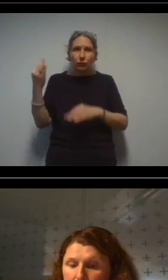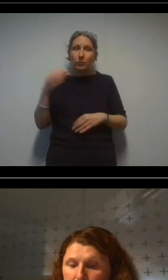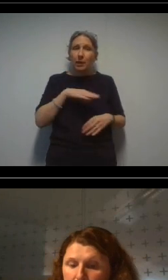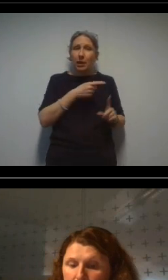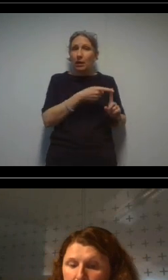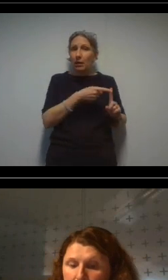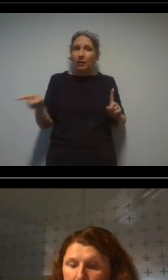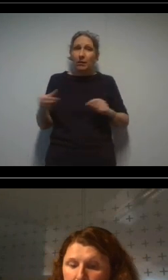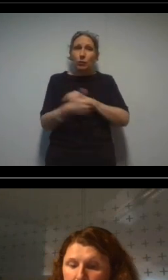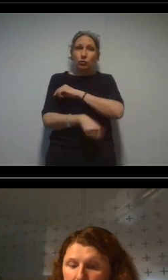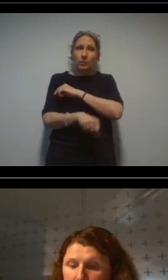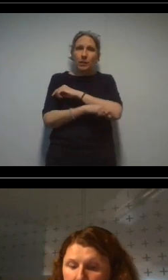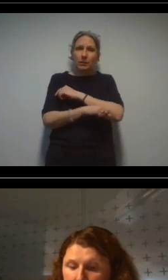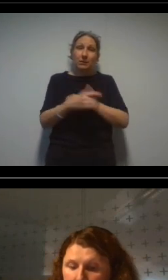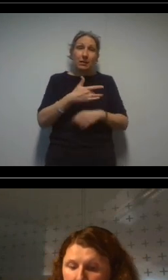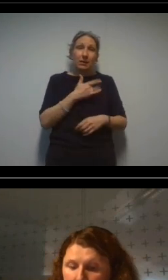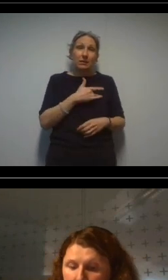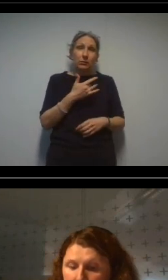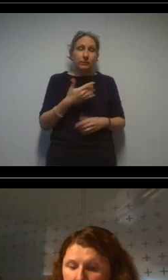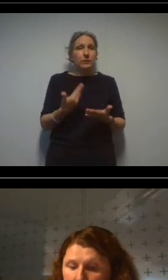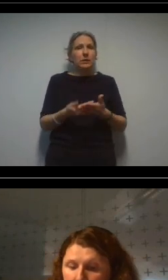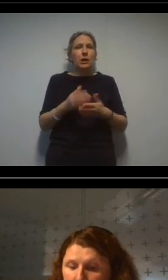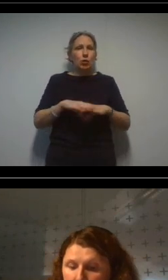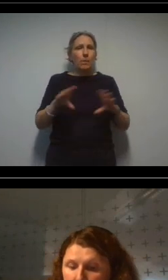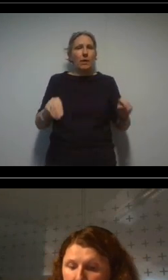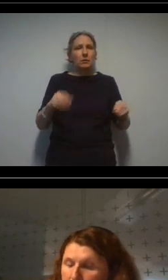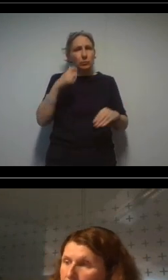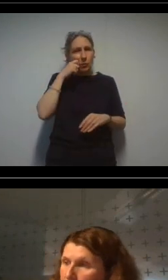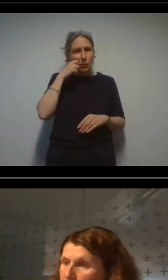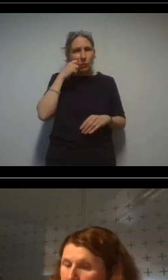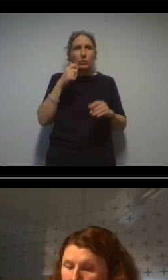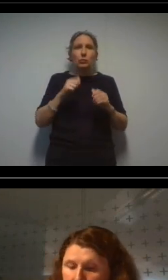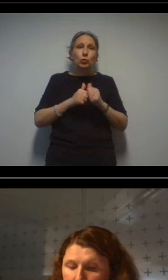très intéressant. Ça se fait en présentiel sur un secteur géographique